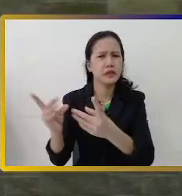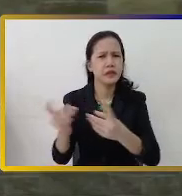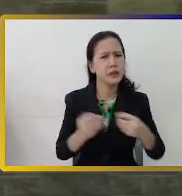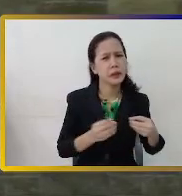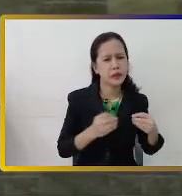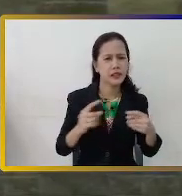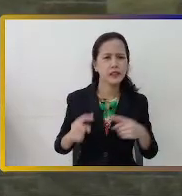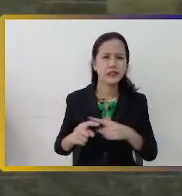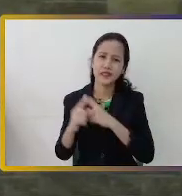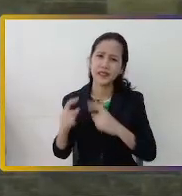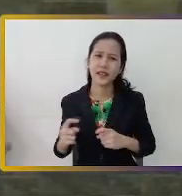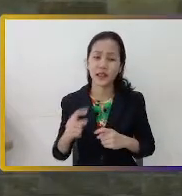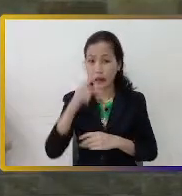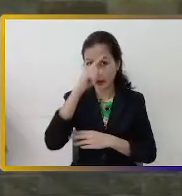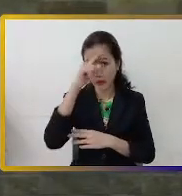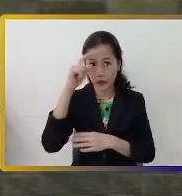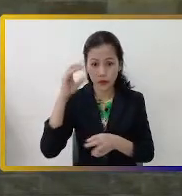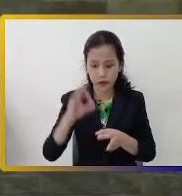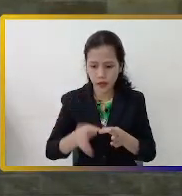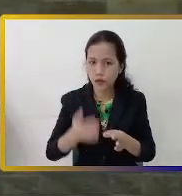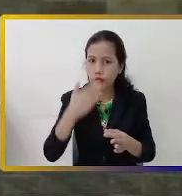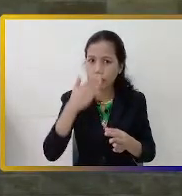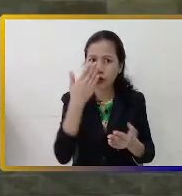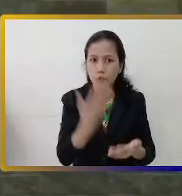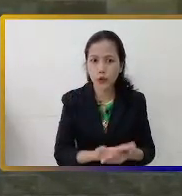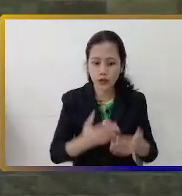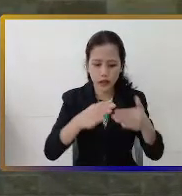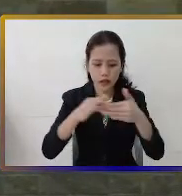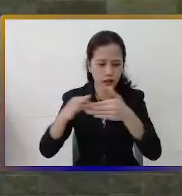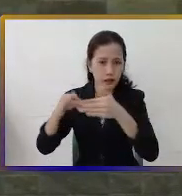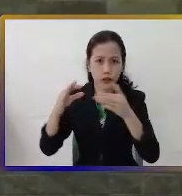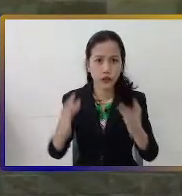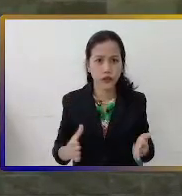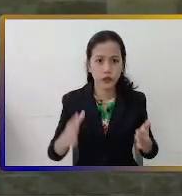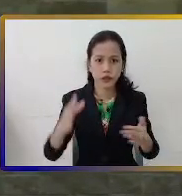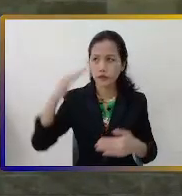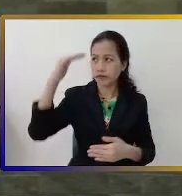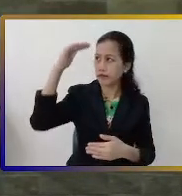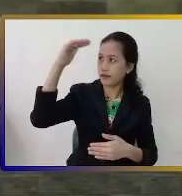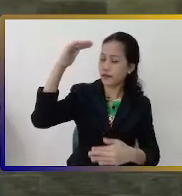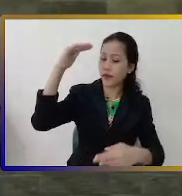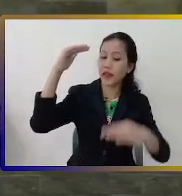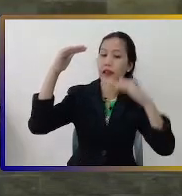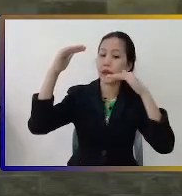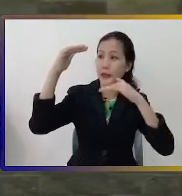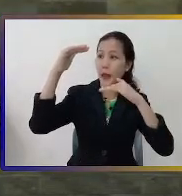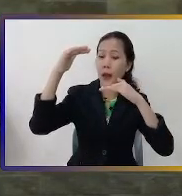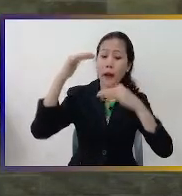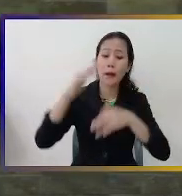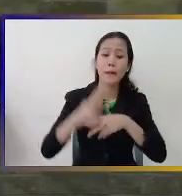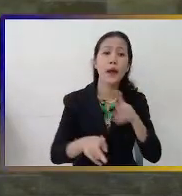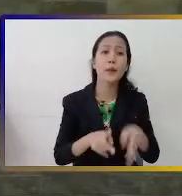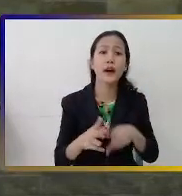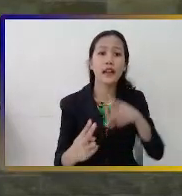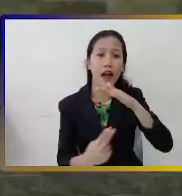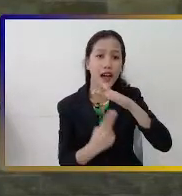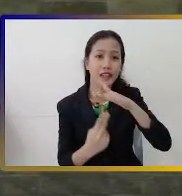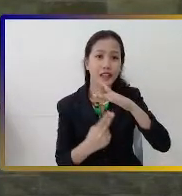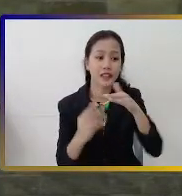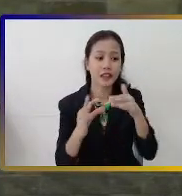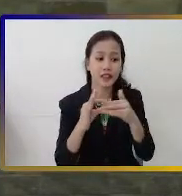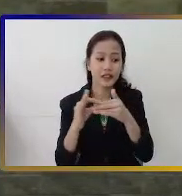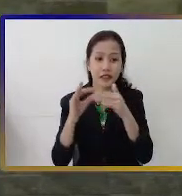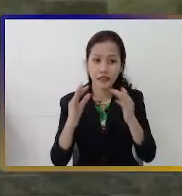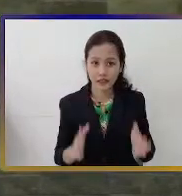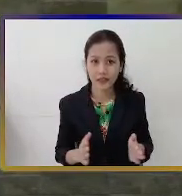leaders, maayos din ang nasasakupan. Alright, so yan po ang binigyang pansin po dito. Now, that is the first outline na makikita